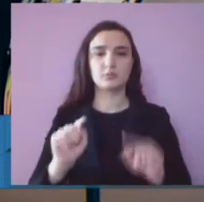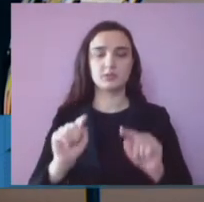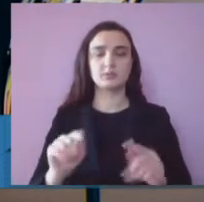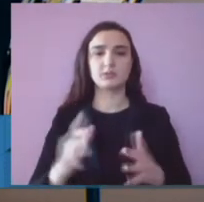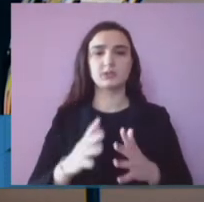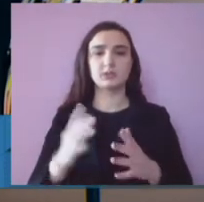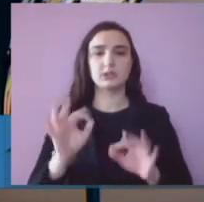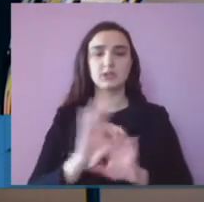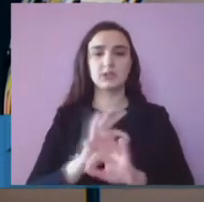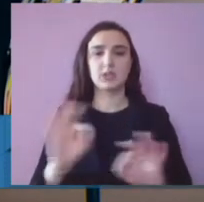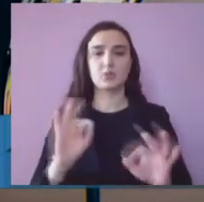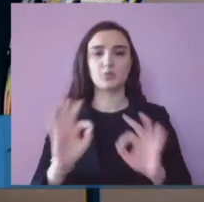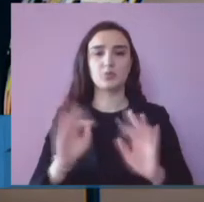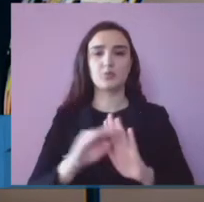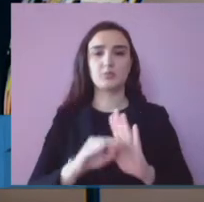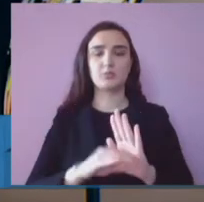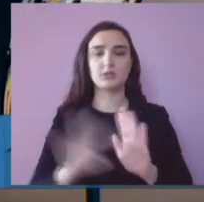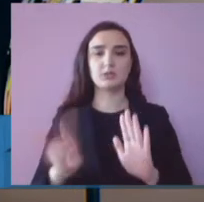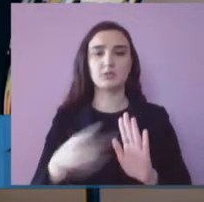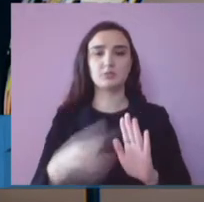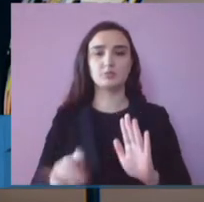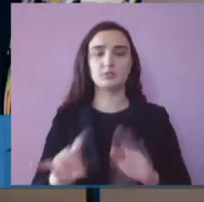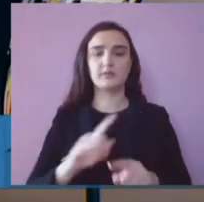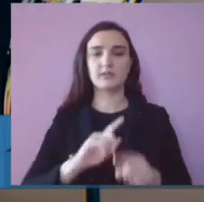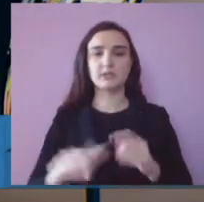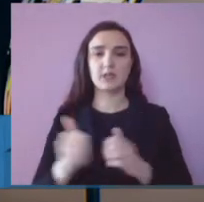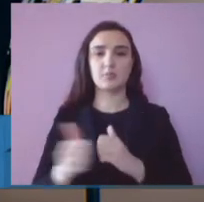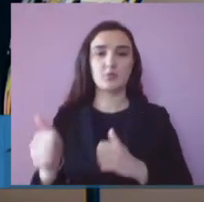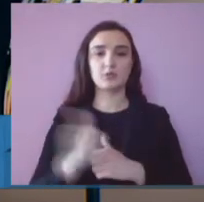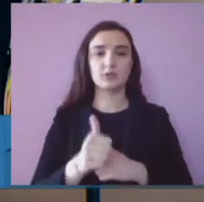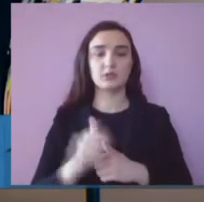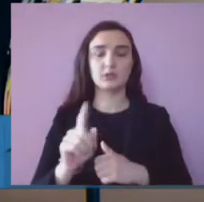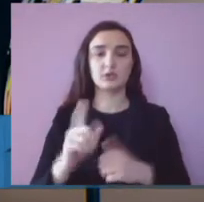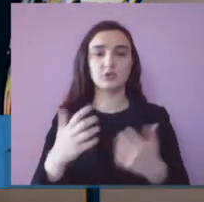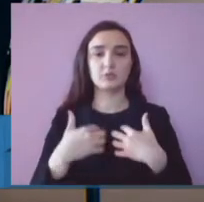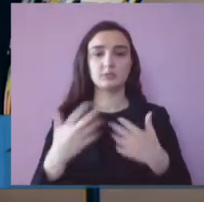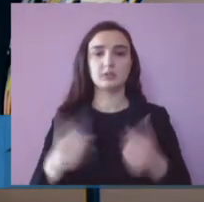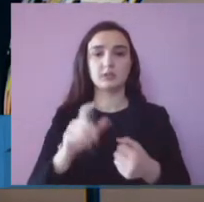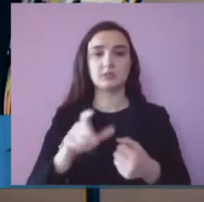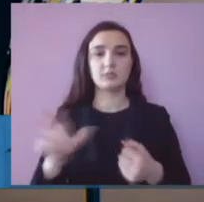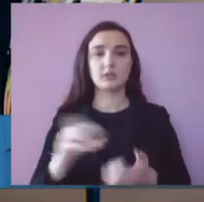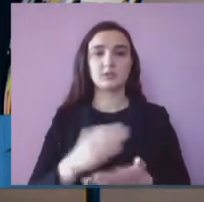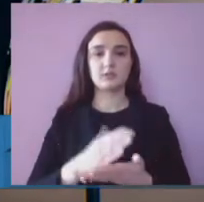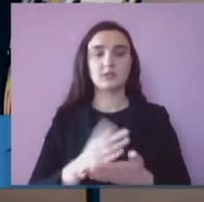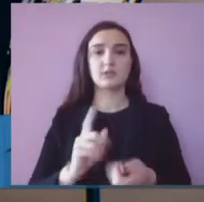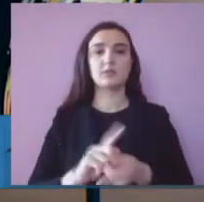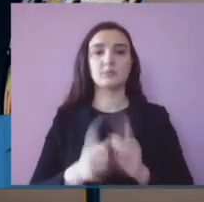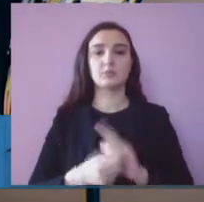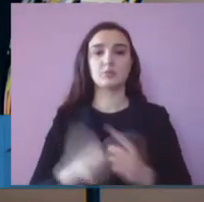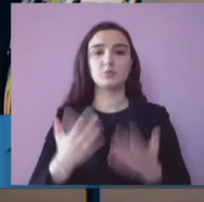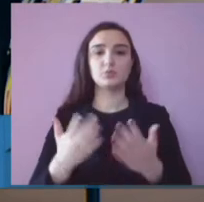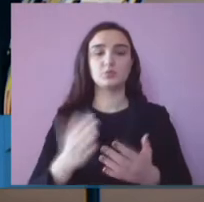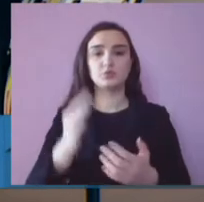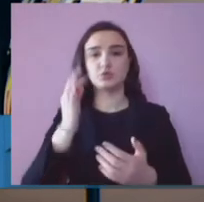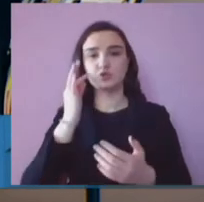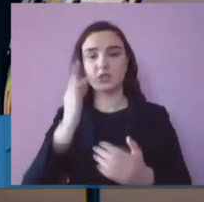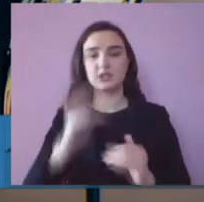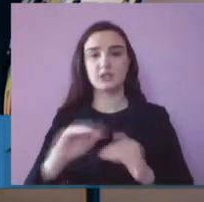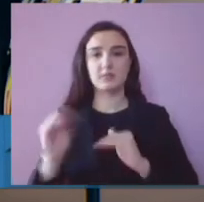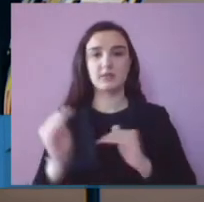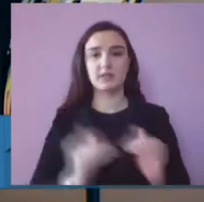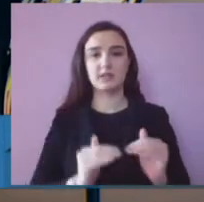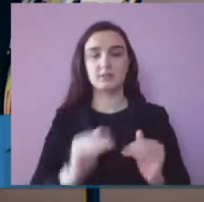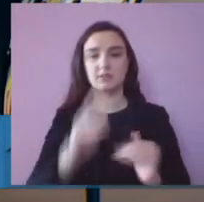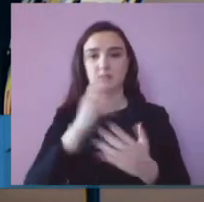ნორმას კი არ უნდა ვესწრაფოდეთ, რაც ჯანმრთელ ადამიანს აქვს. არამედ თუ შაქრის დამაქვეითებელ